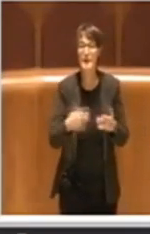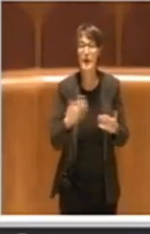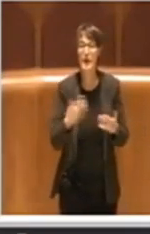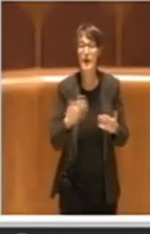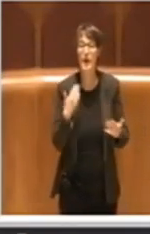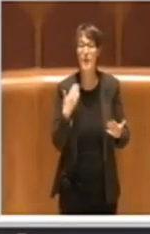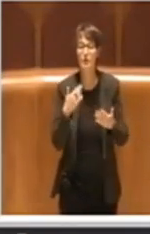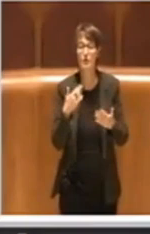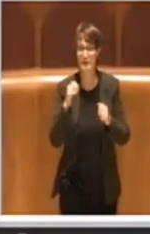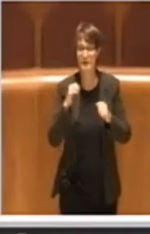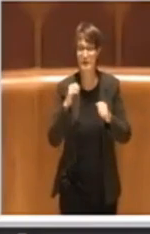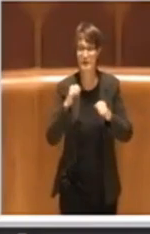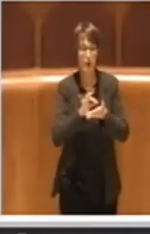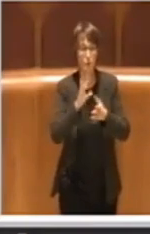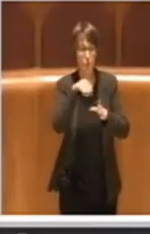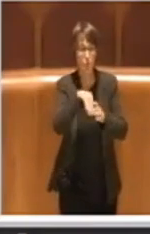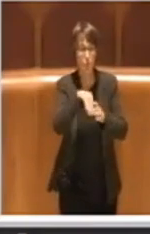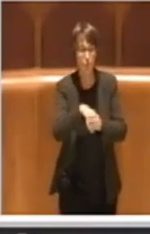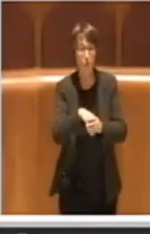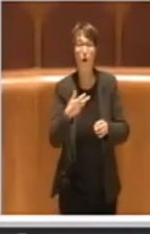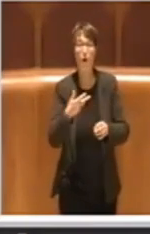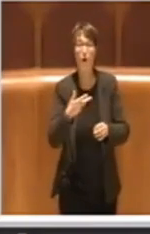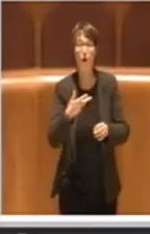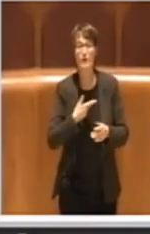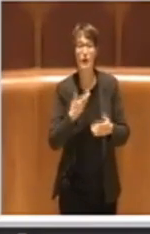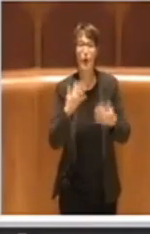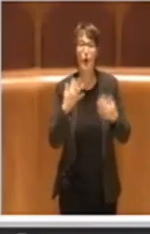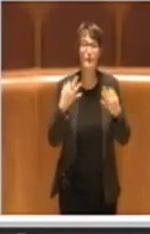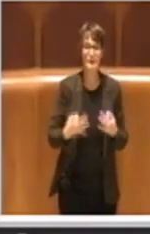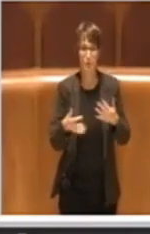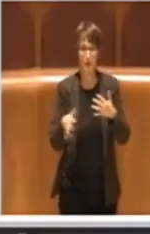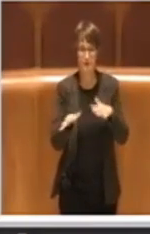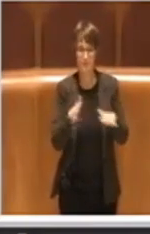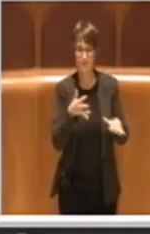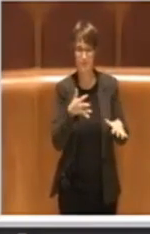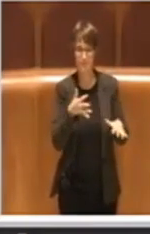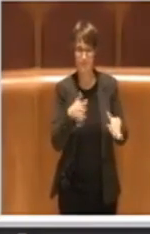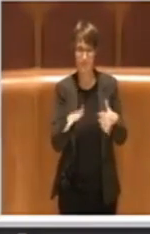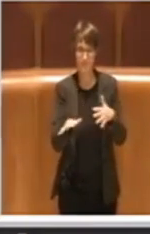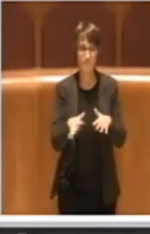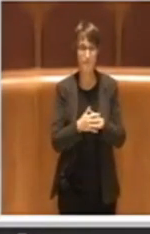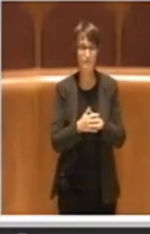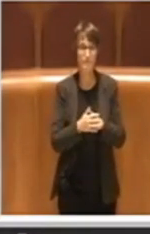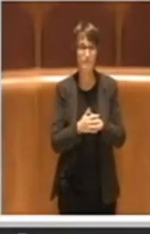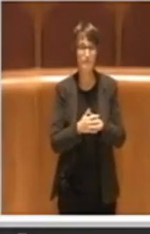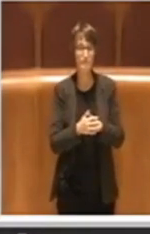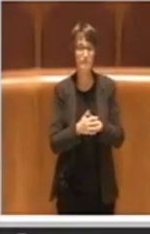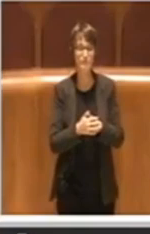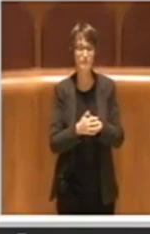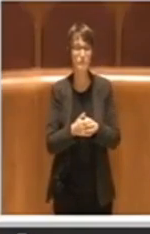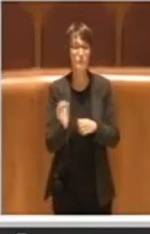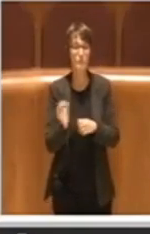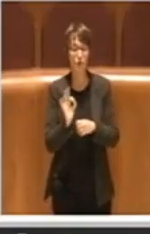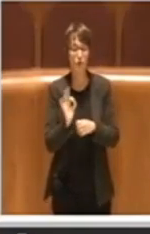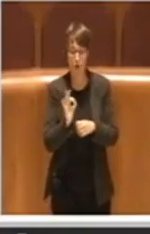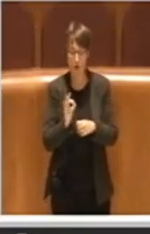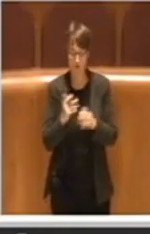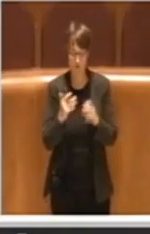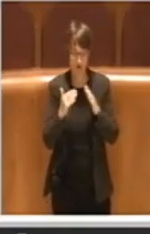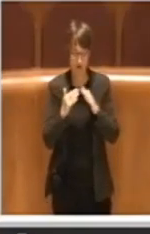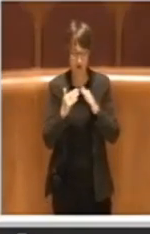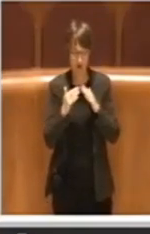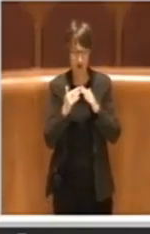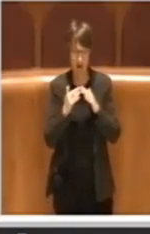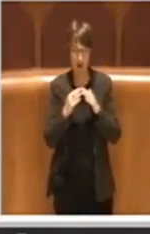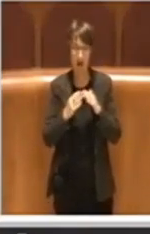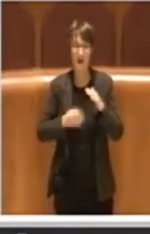vivono una condizione di relativa sicurezza mentre quando da casa devono raggiungere la scuola quando